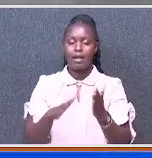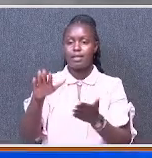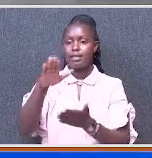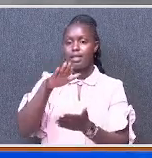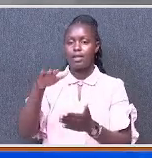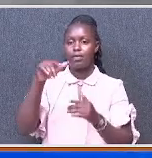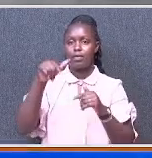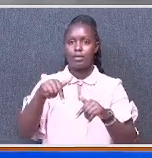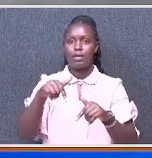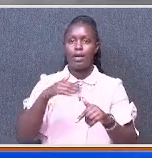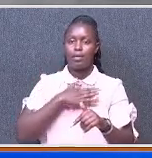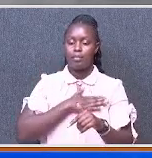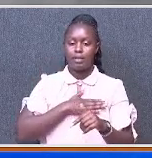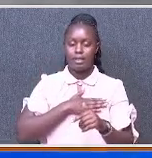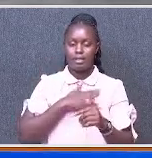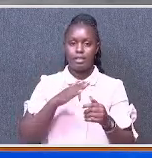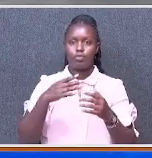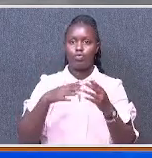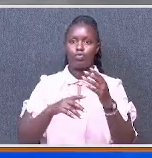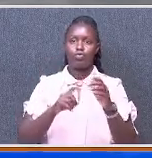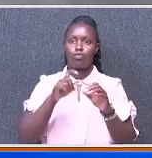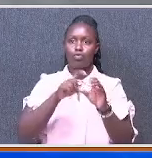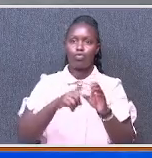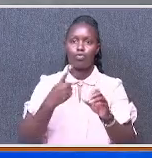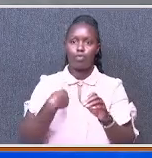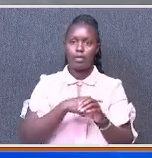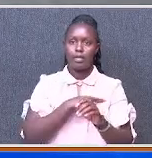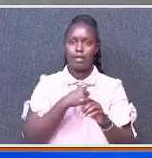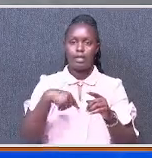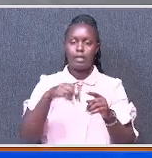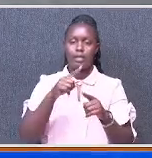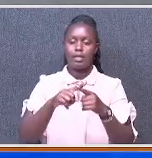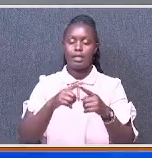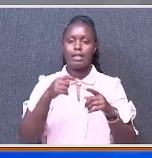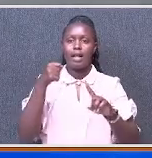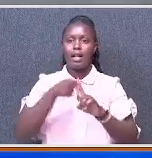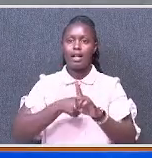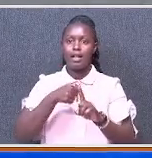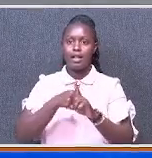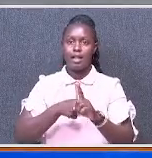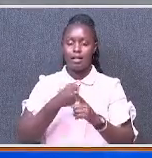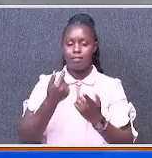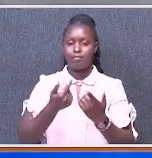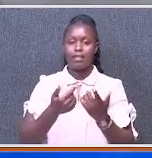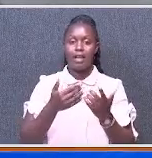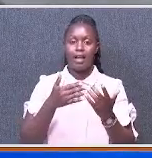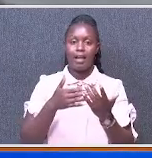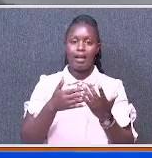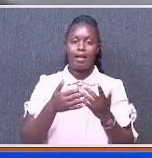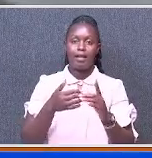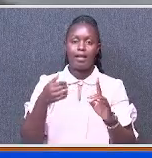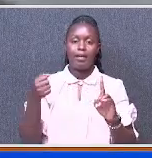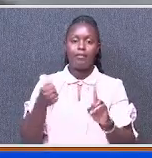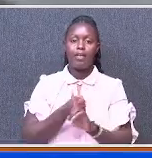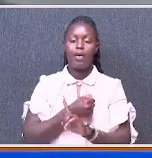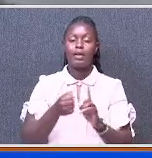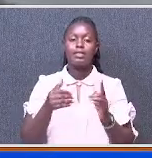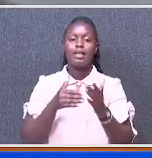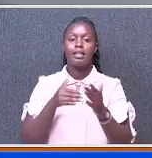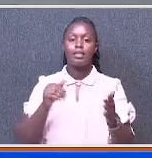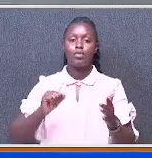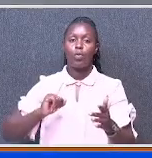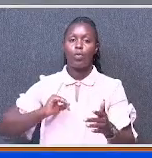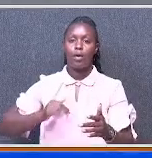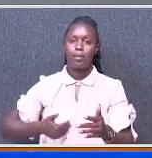kwamba waweze kuungana nasi katika kupigana vita ya dhuluma dhidi ya kina mama. Asa